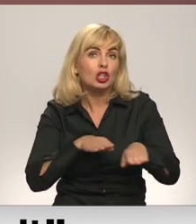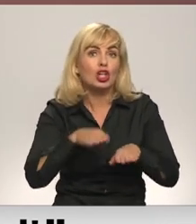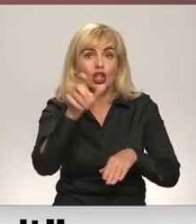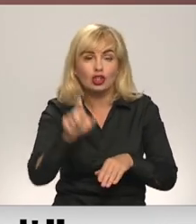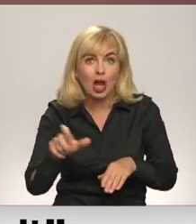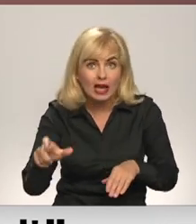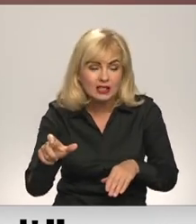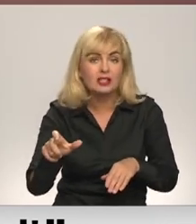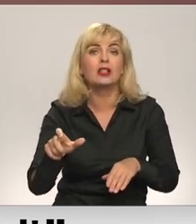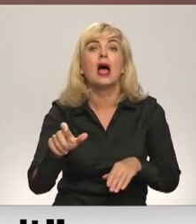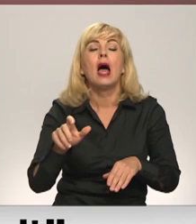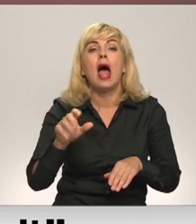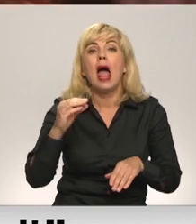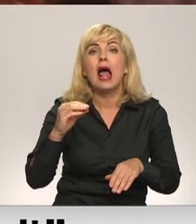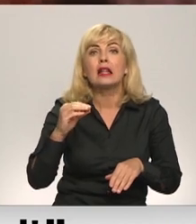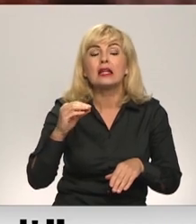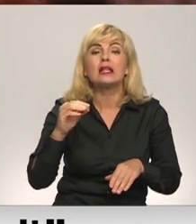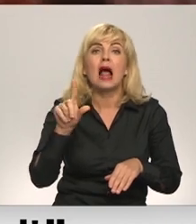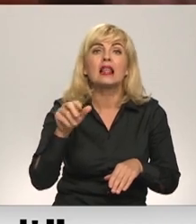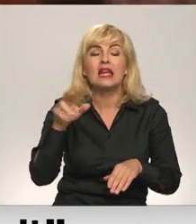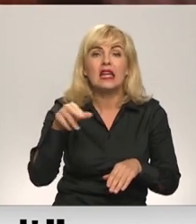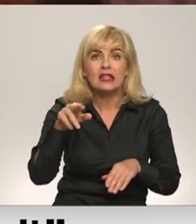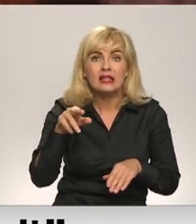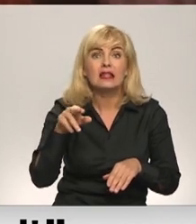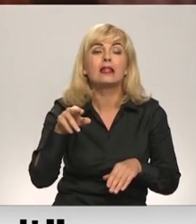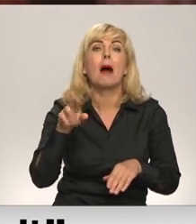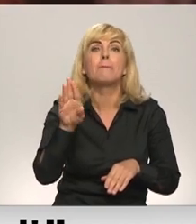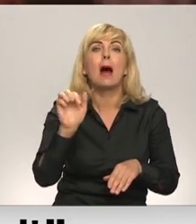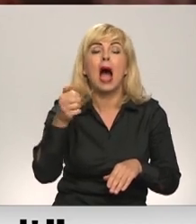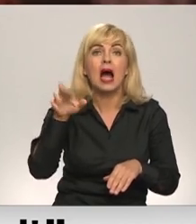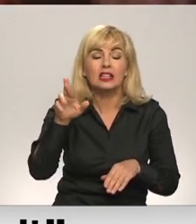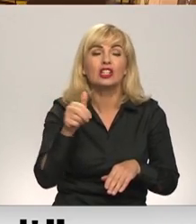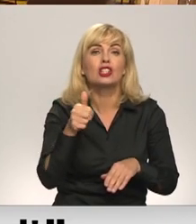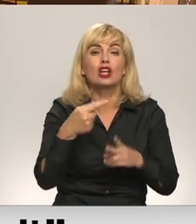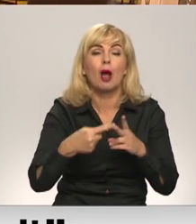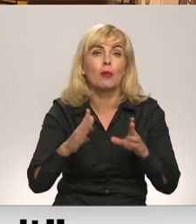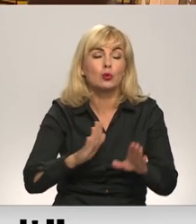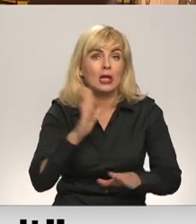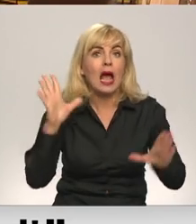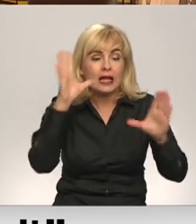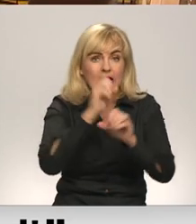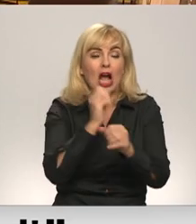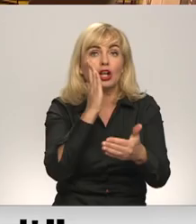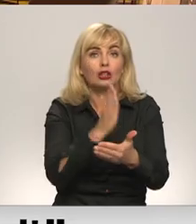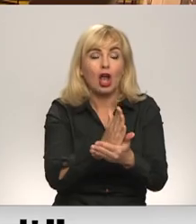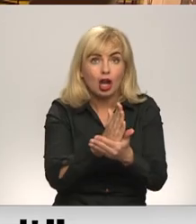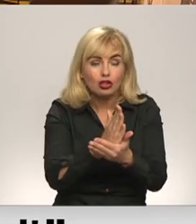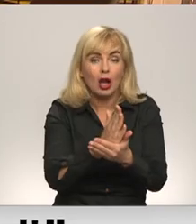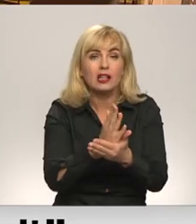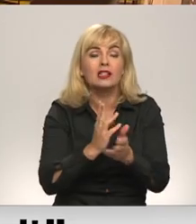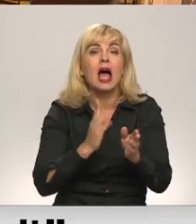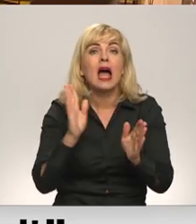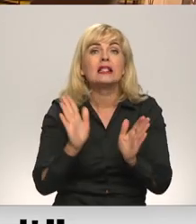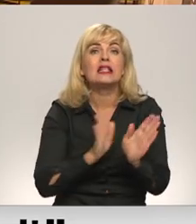Magnus Eriņš, Elīna Baltskara un Linda Samsānova, kuri 6,5 dienaktis tiešraidē atskaņos tikai par ziedojumiem